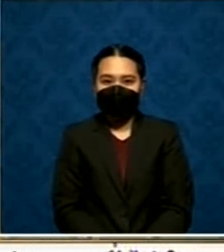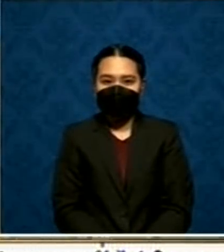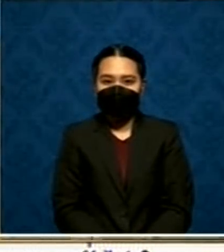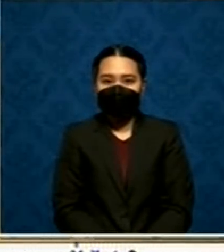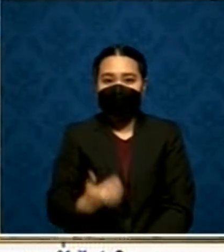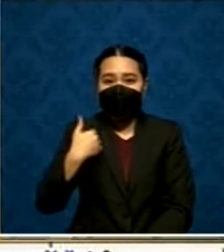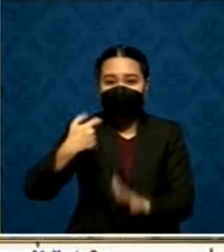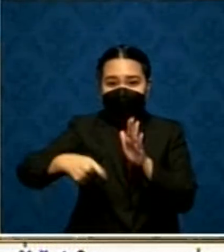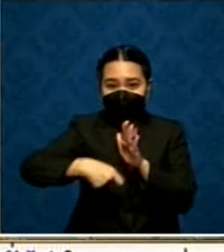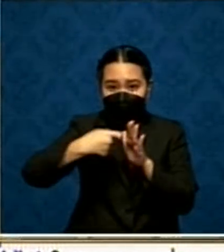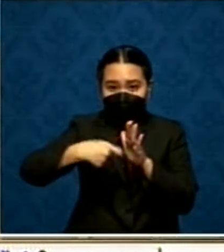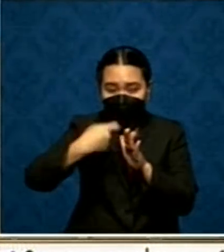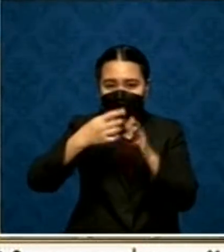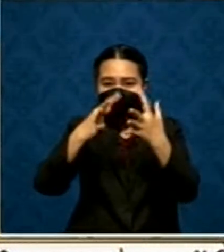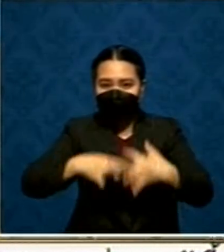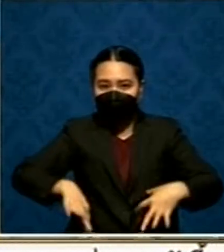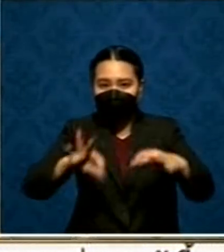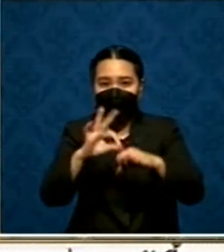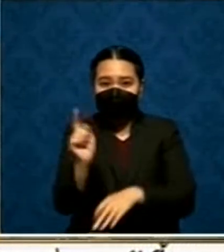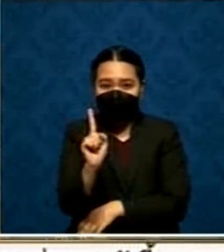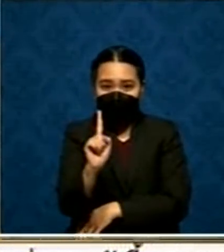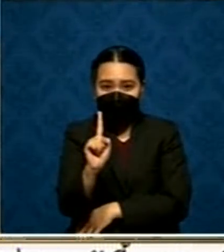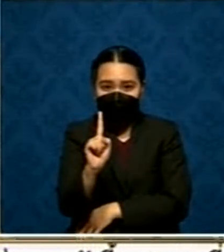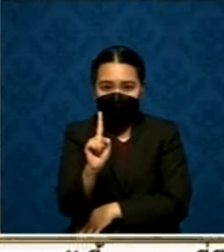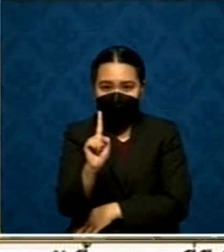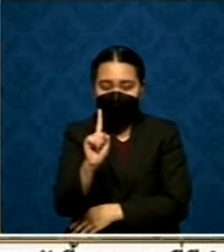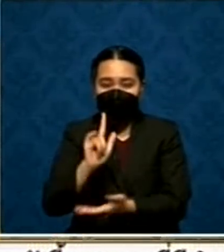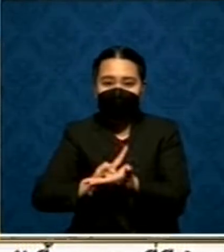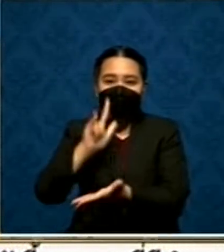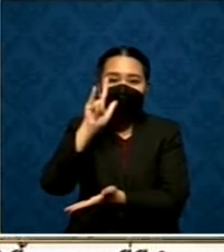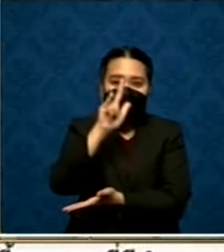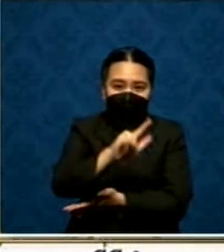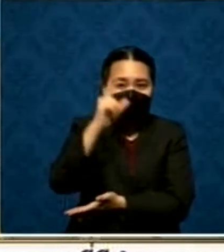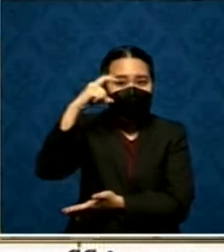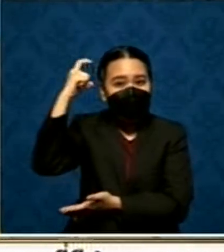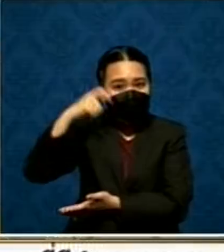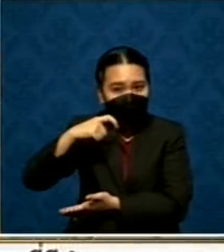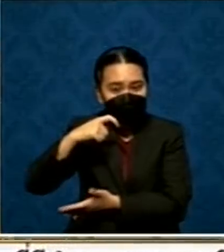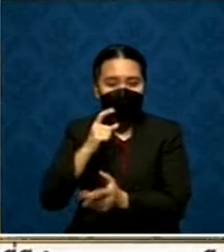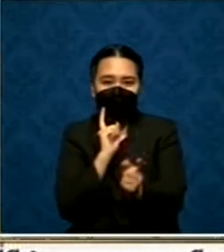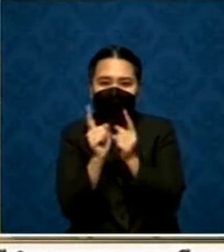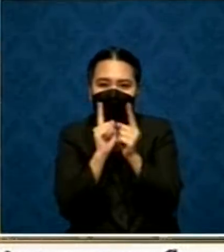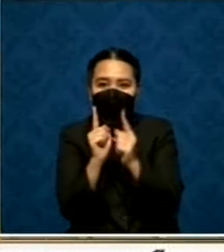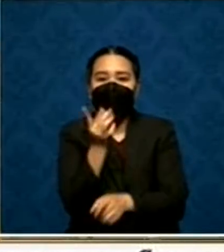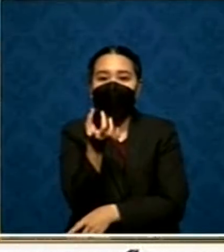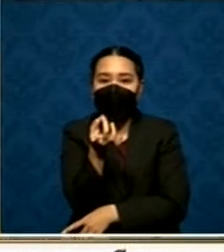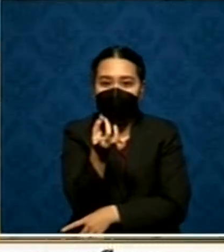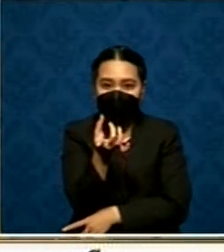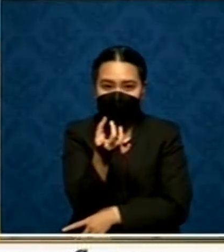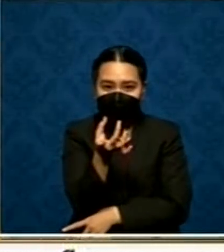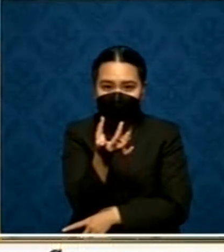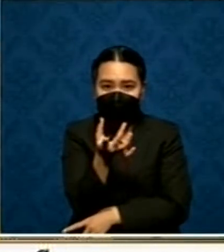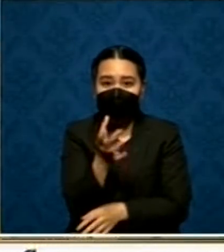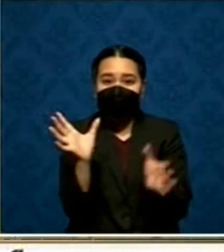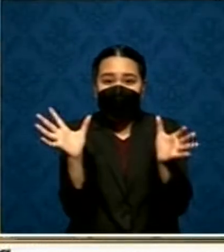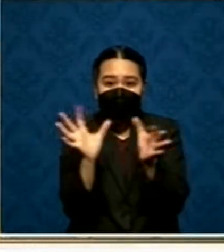านมีเหตุผลและคามจำเป็นอะไรที่ตองไปเยือนไปเจรจากัเรื่องอะไรมั